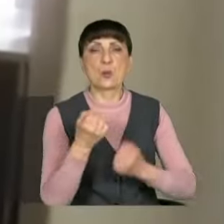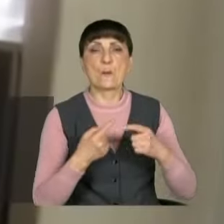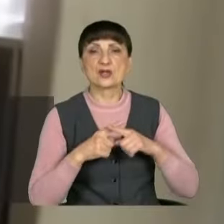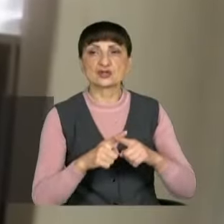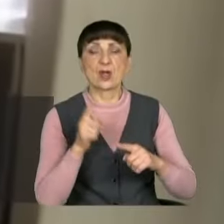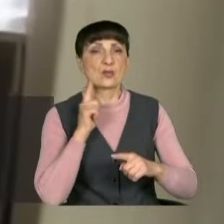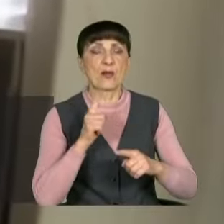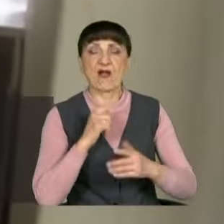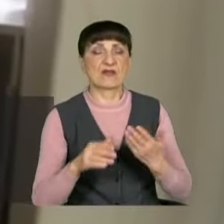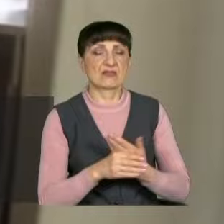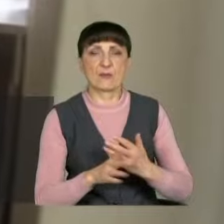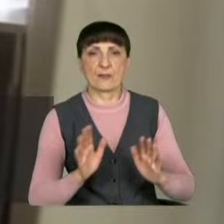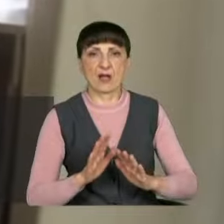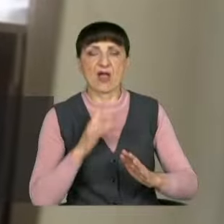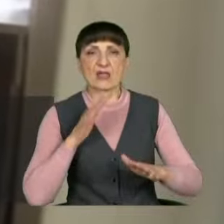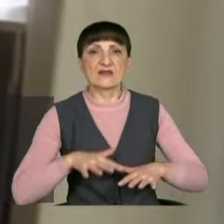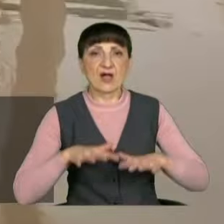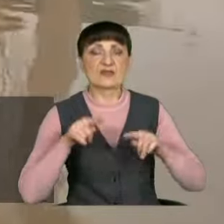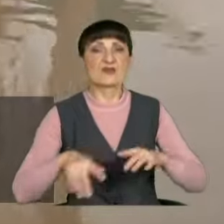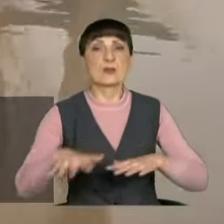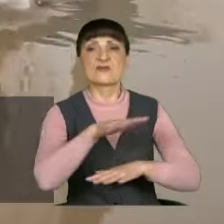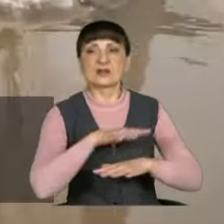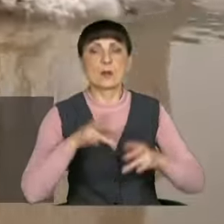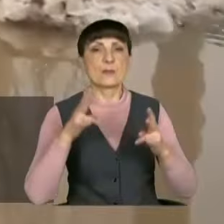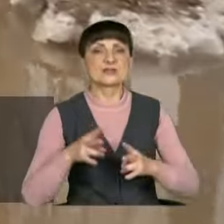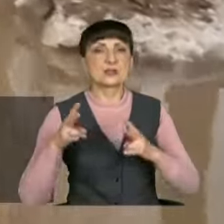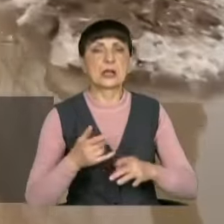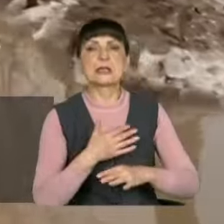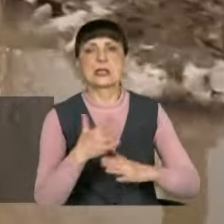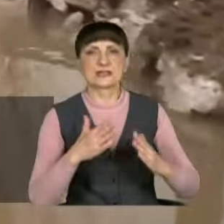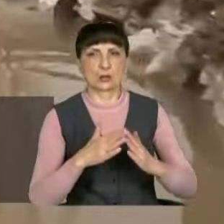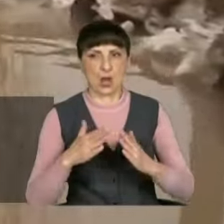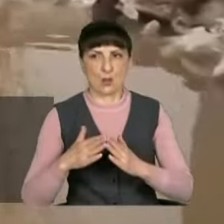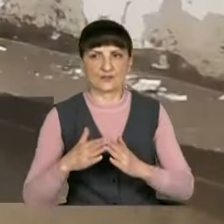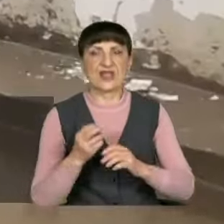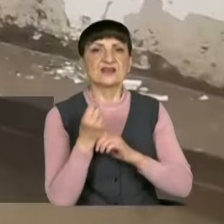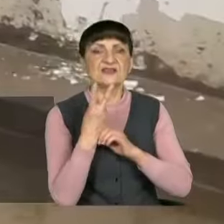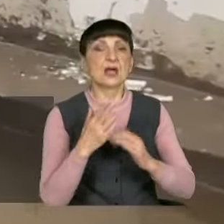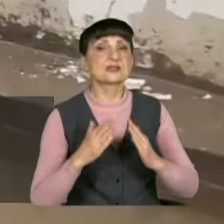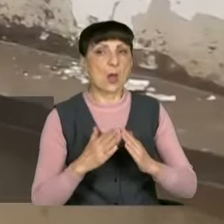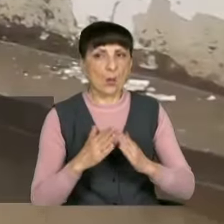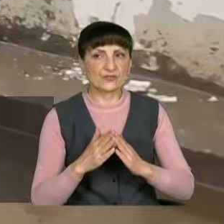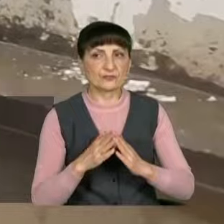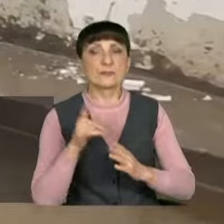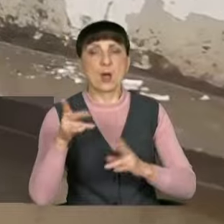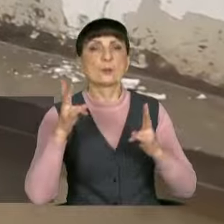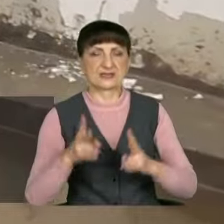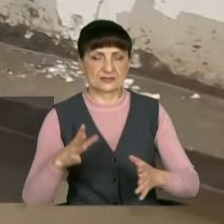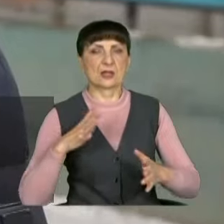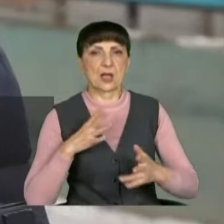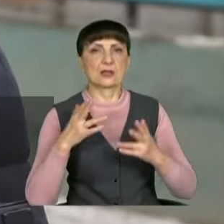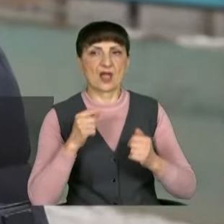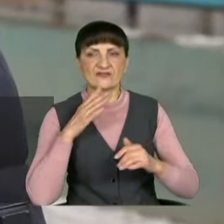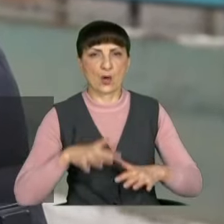это особо не спасает. От наводнения в этом квадрате пострадали несколько домов. 12 домов, которые, да, пострадали, в которые зашла